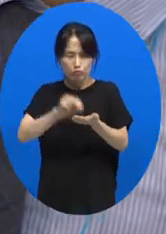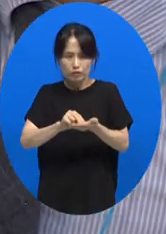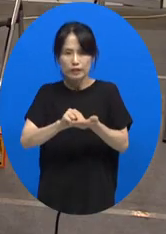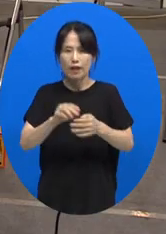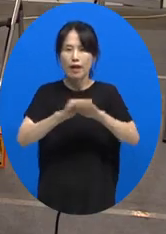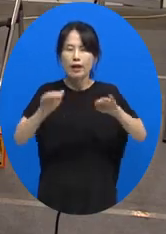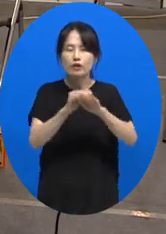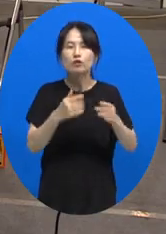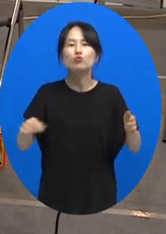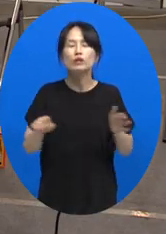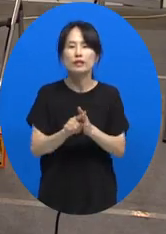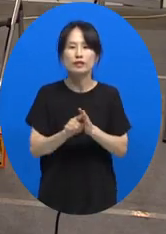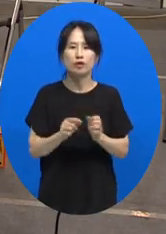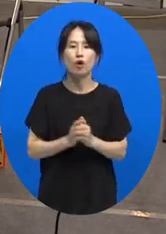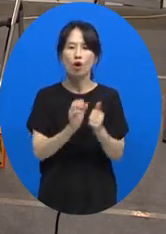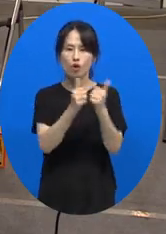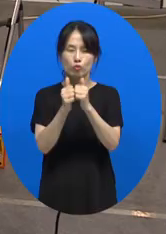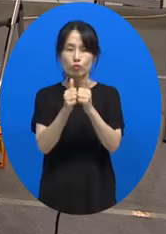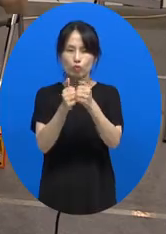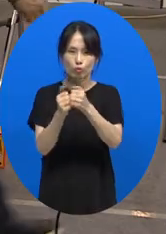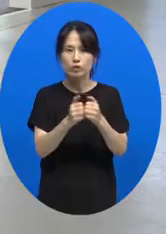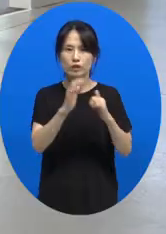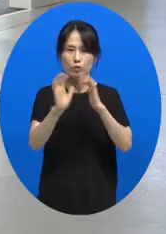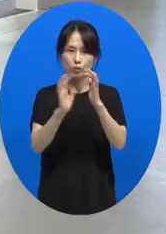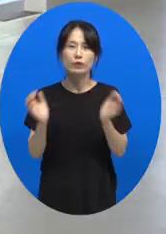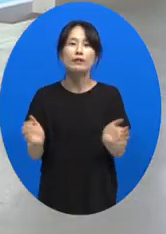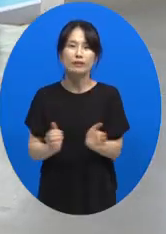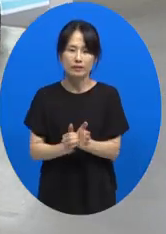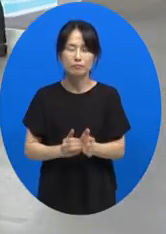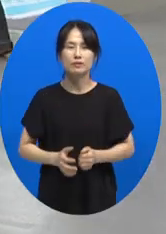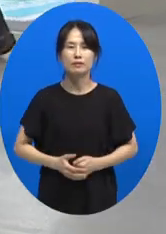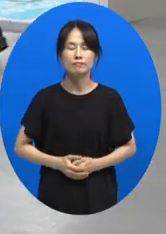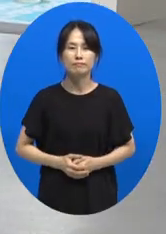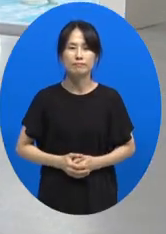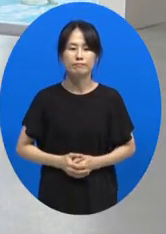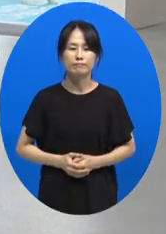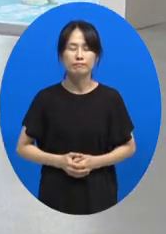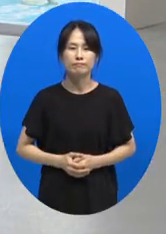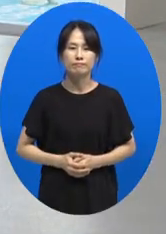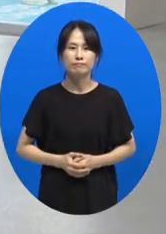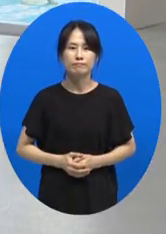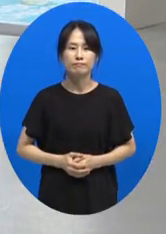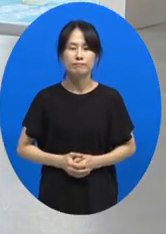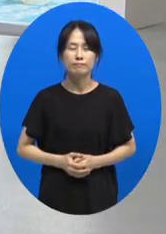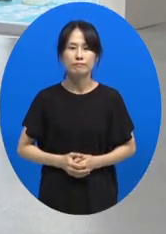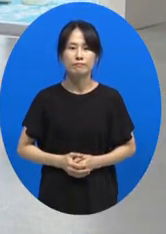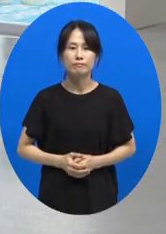해소를 위한 방안을 논의하는 자리도 마련했습니다. 경기지TV 이슬비입니다.